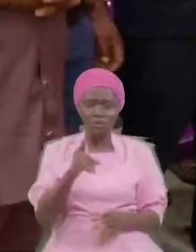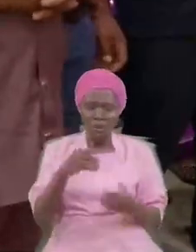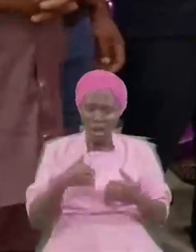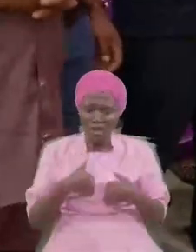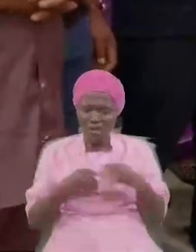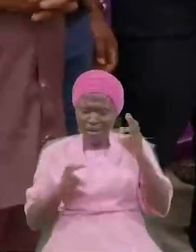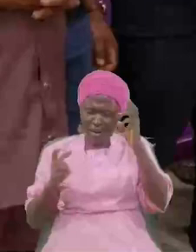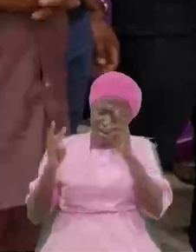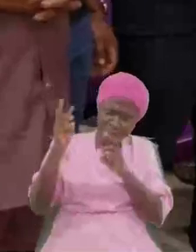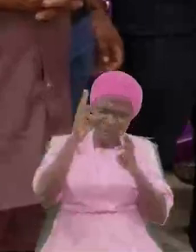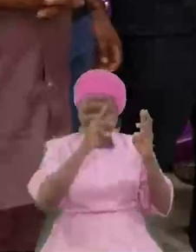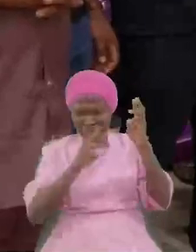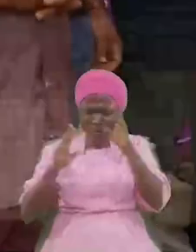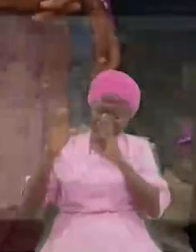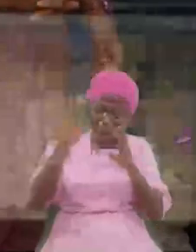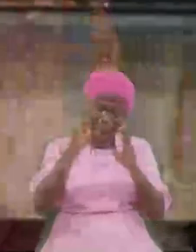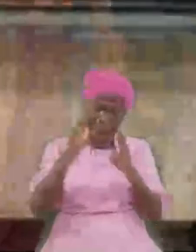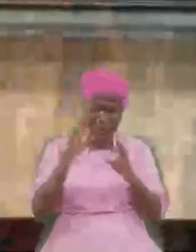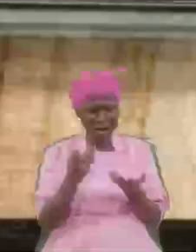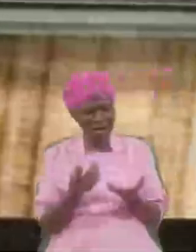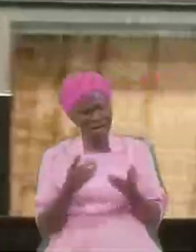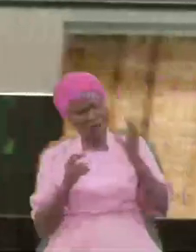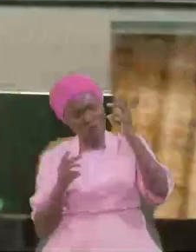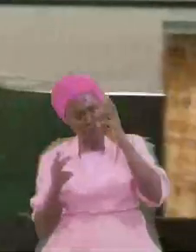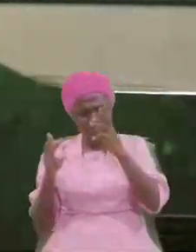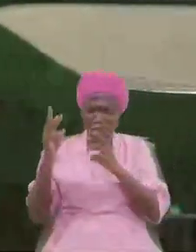l'anxiété, les soucis,